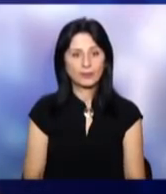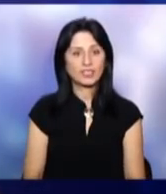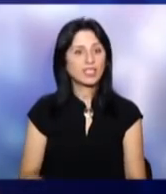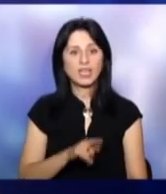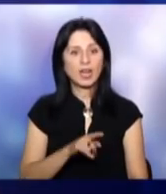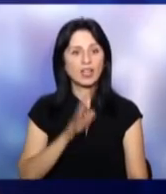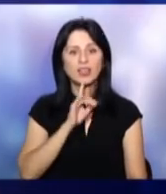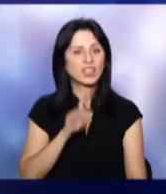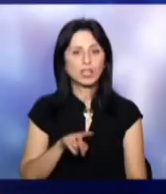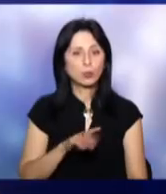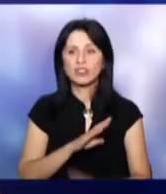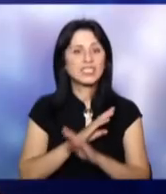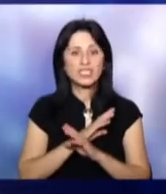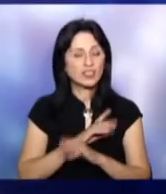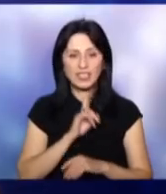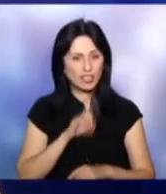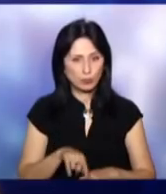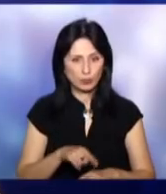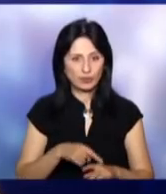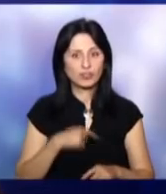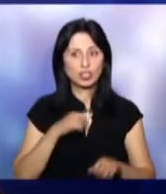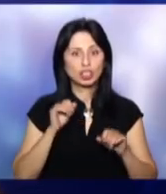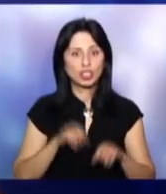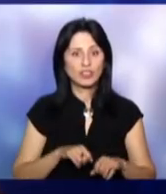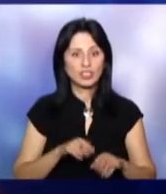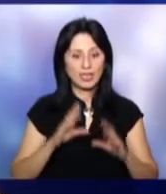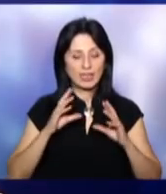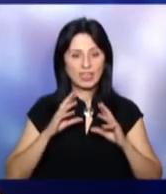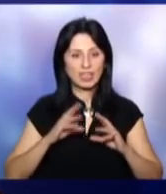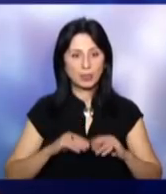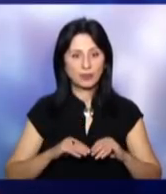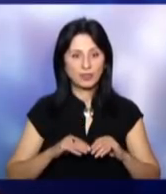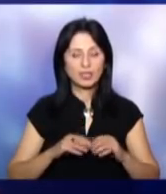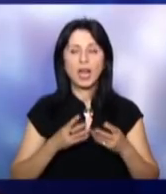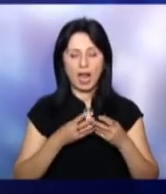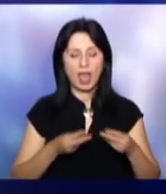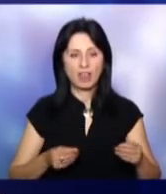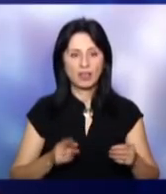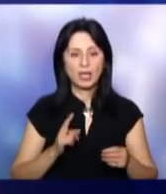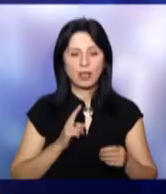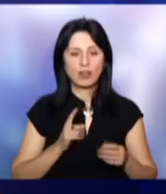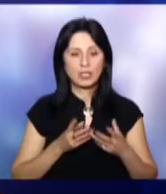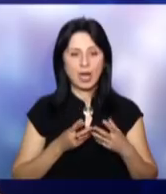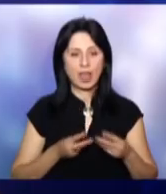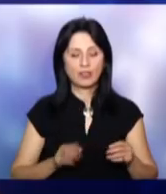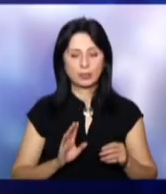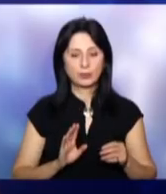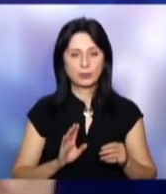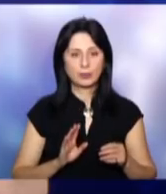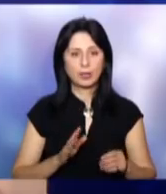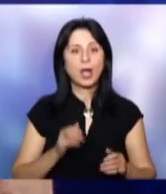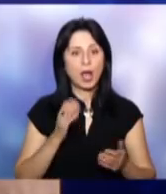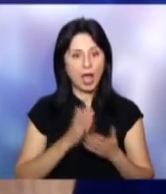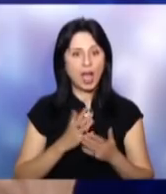რომ ეს არ მოგვიტანს სიკვდილს, მაშინ უკვე ჩვენ შეგვიძლია დავშიდდეთ, რომ გადაივლის, აი დაველოდოთ, რომ გადაივლის. არის